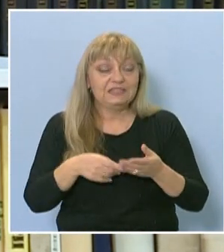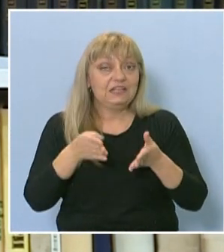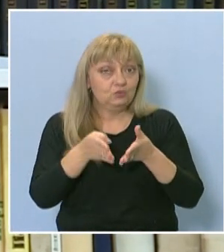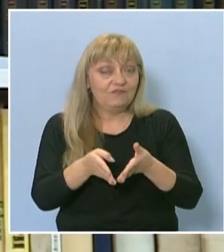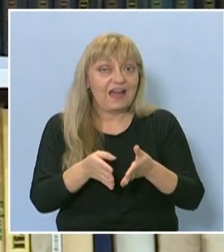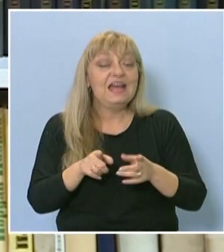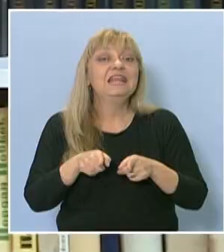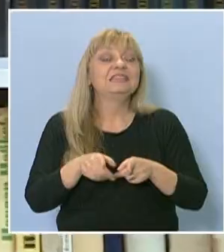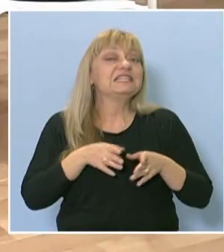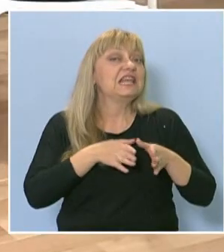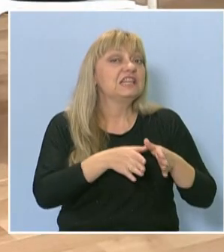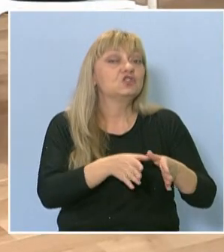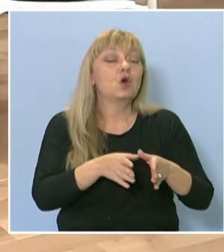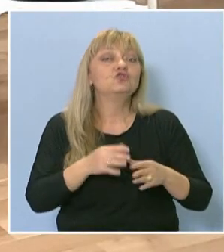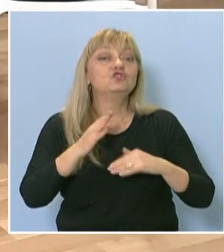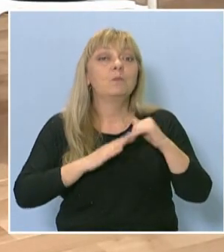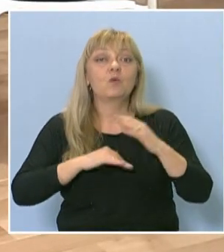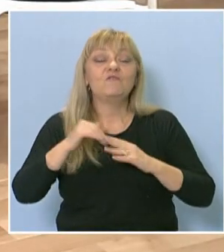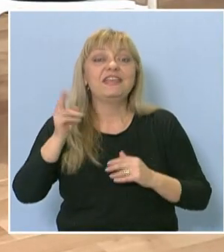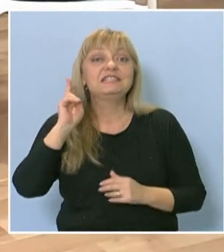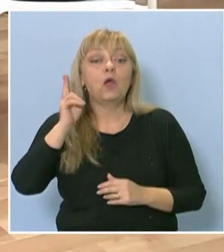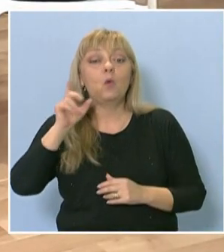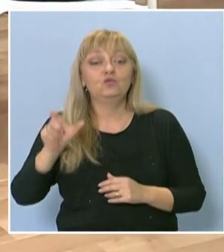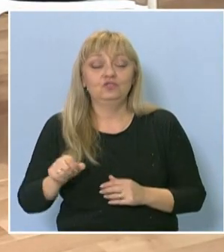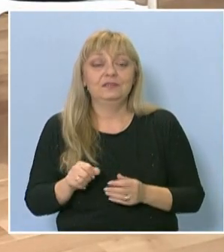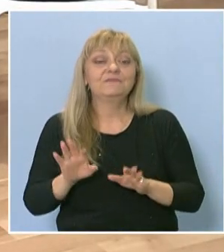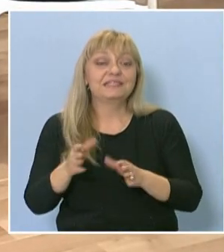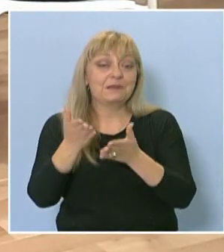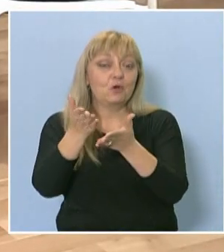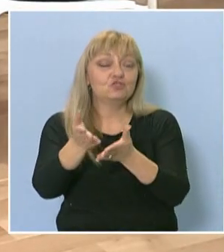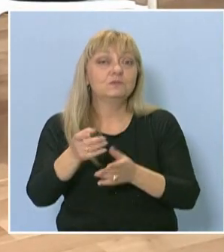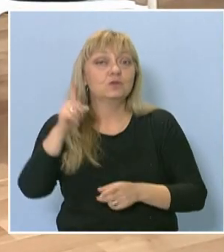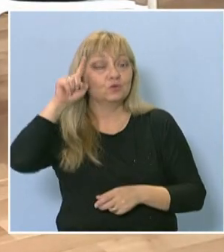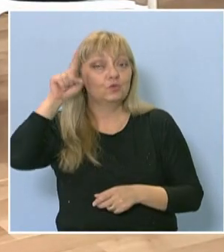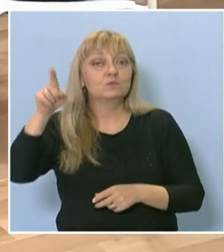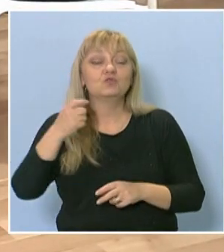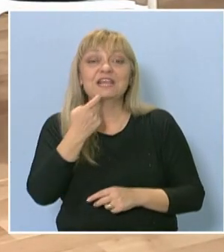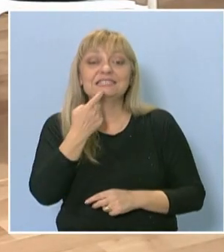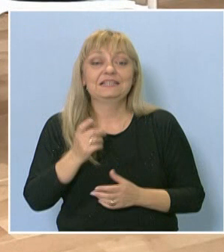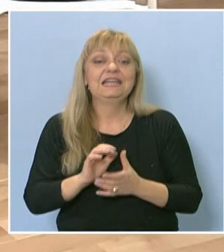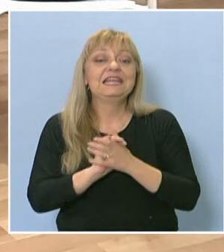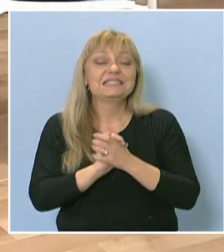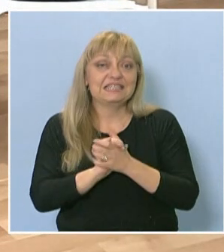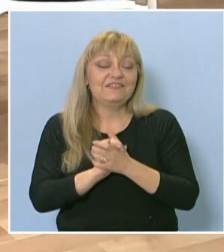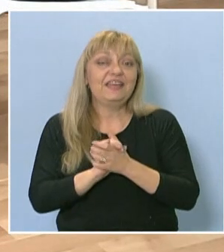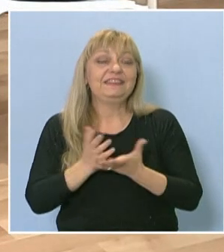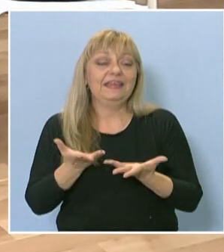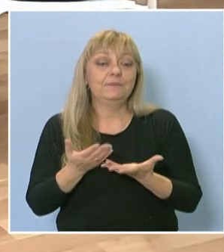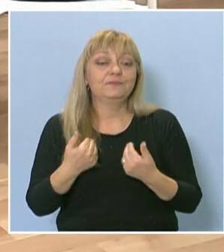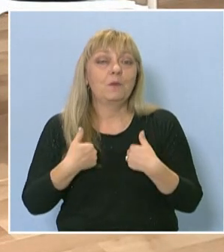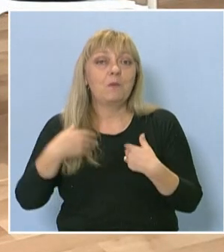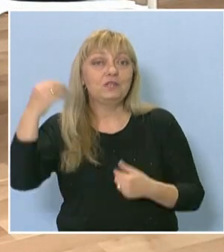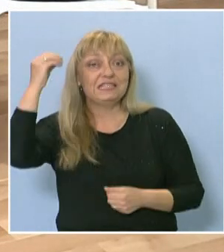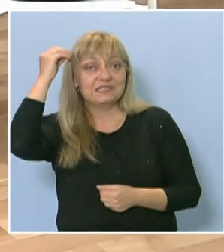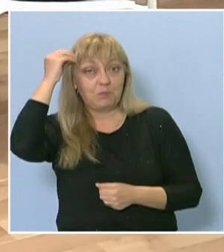професия учител. Да започнем с госпожа Златилова. Здравейте! Моите